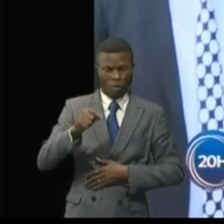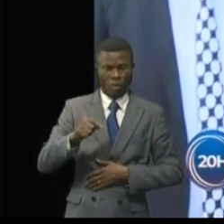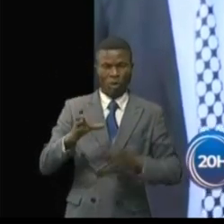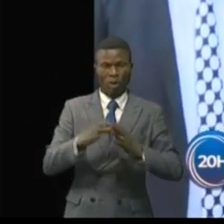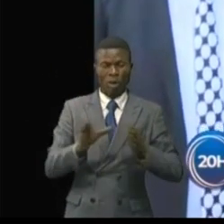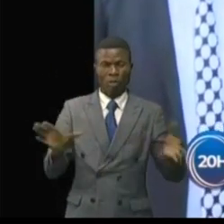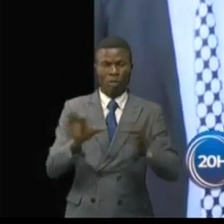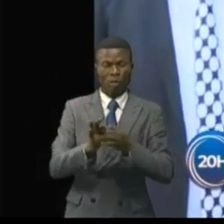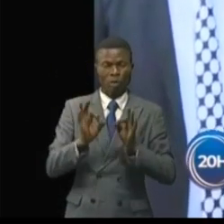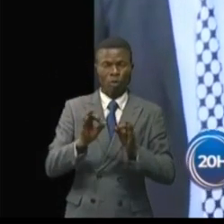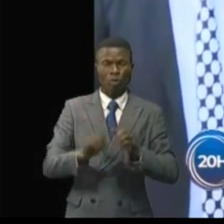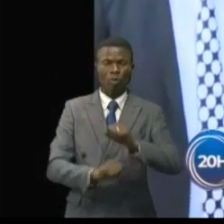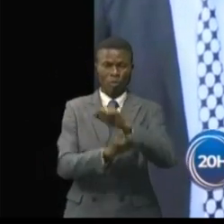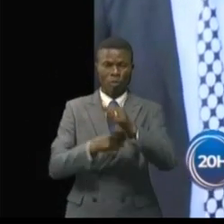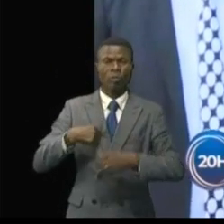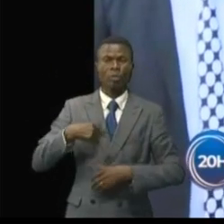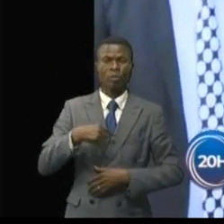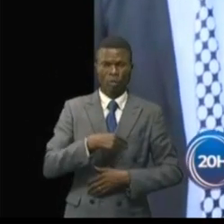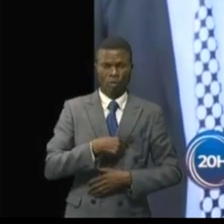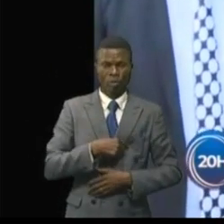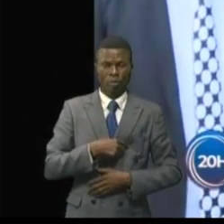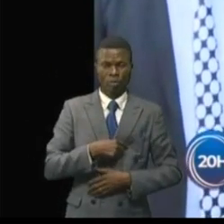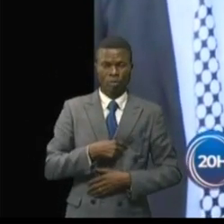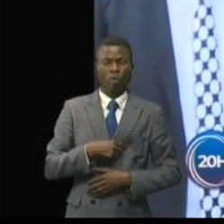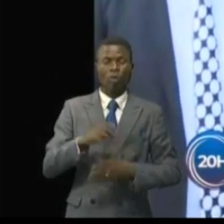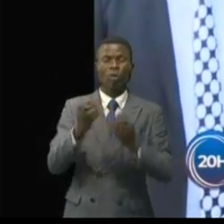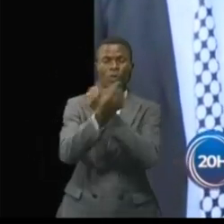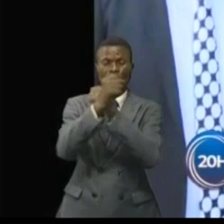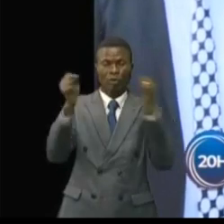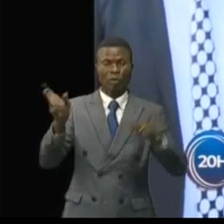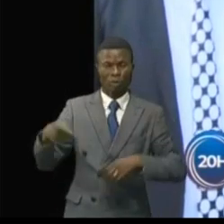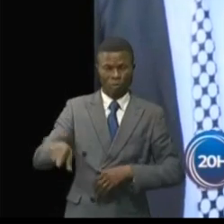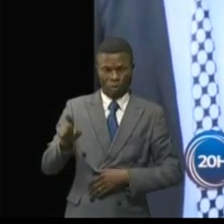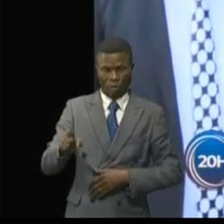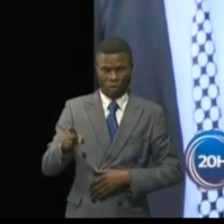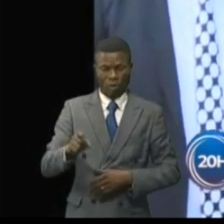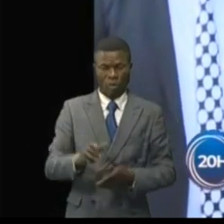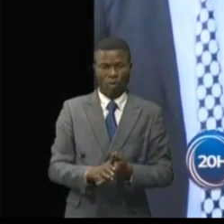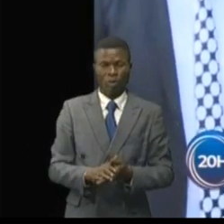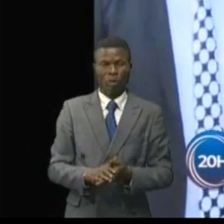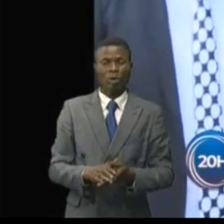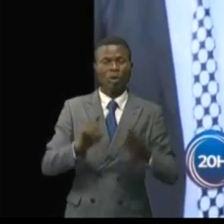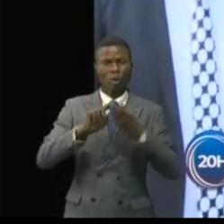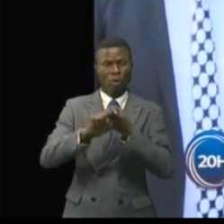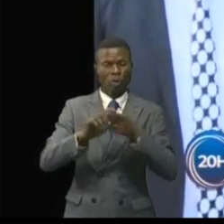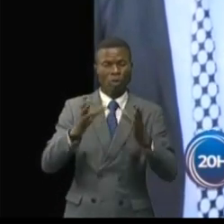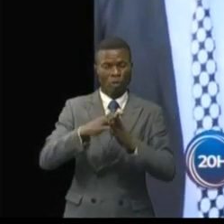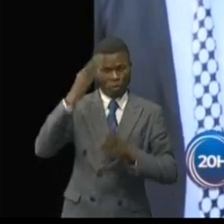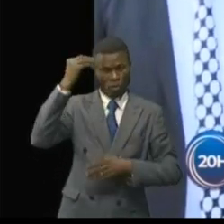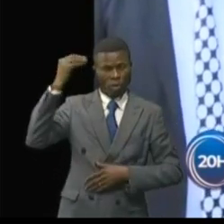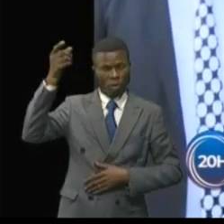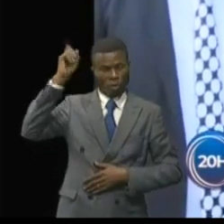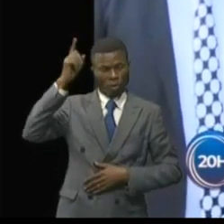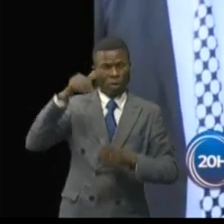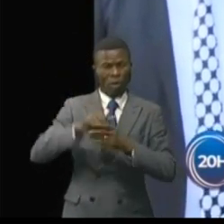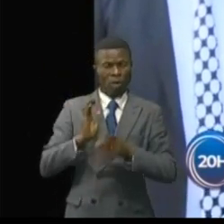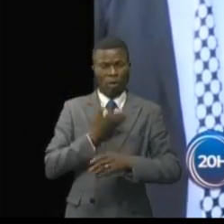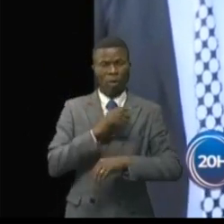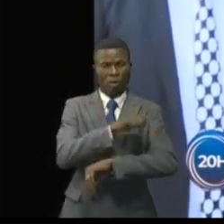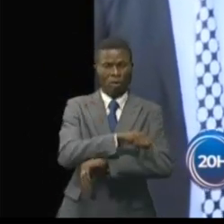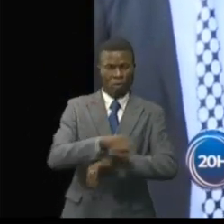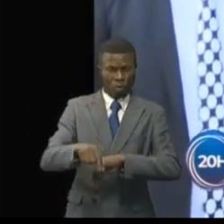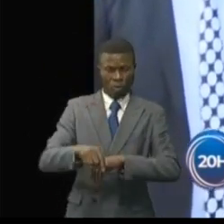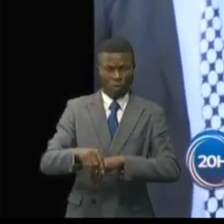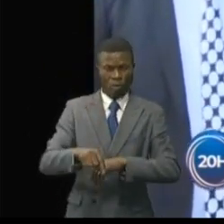coordination, nous allons désenclaver notre province. Nous avons confiance avec l'expérience qu'a ce bureau de pouvoir